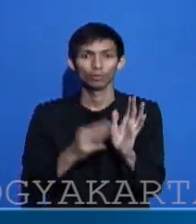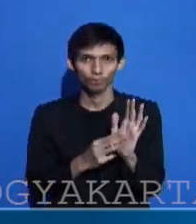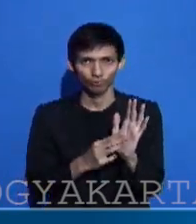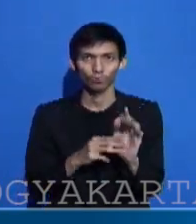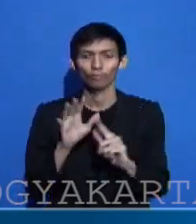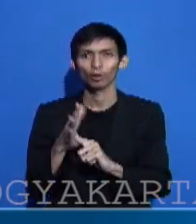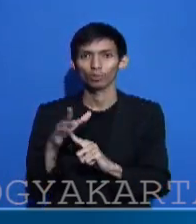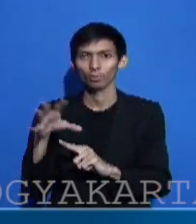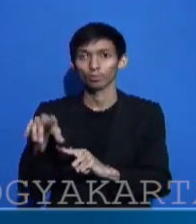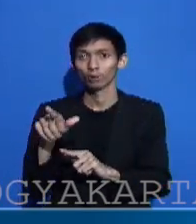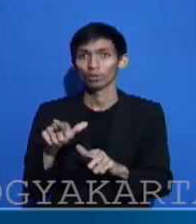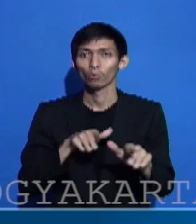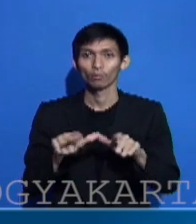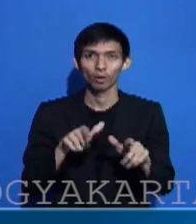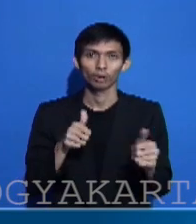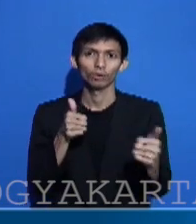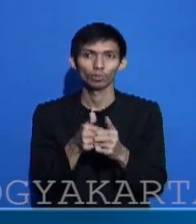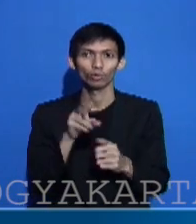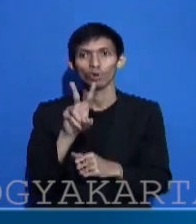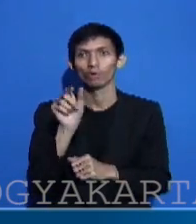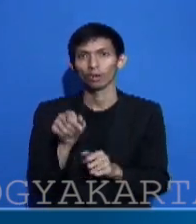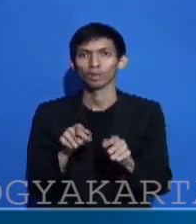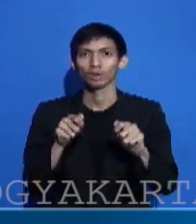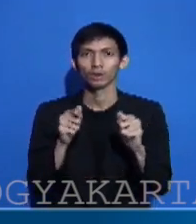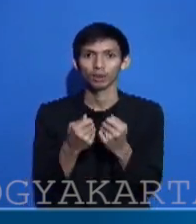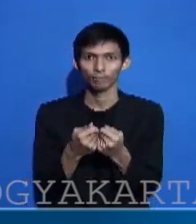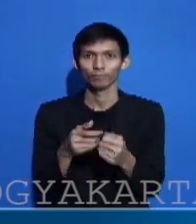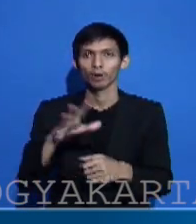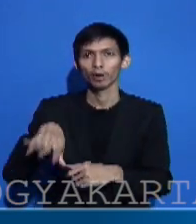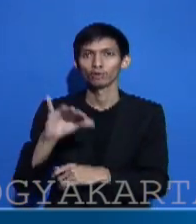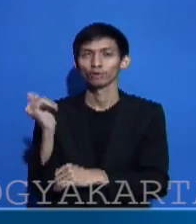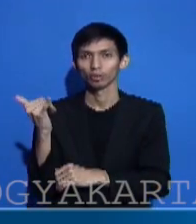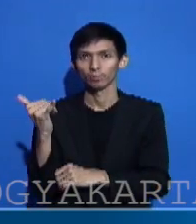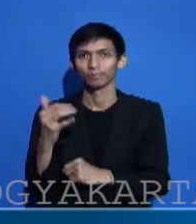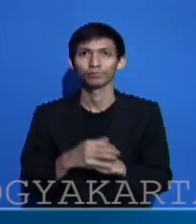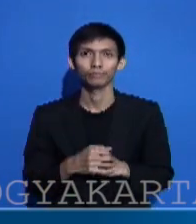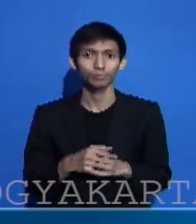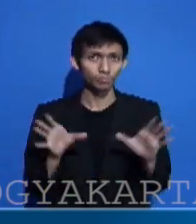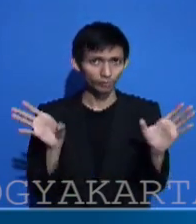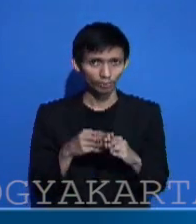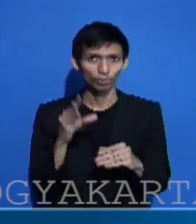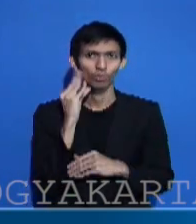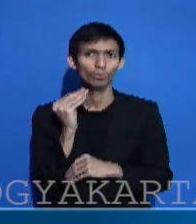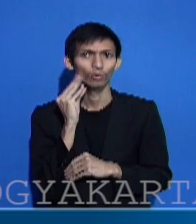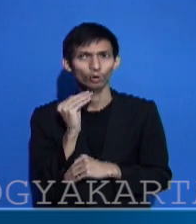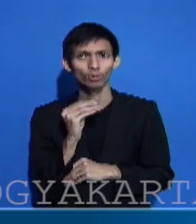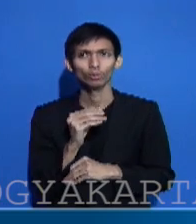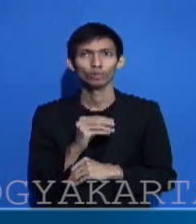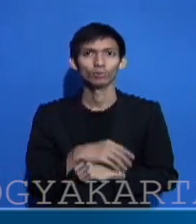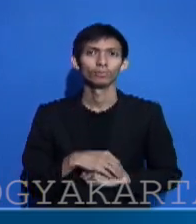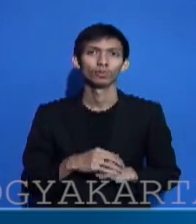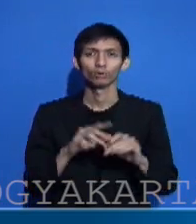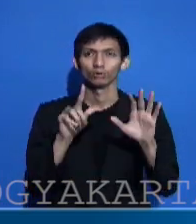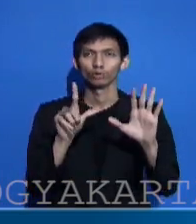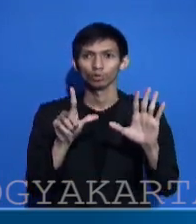Turnamen ini diikuti 27 tim dari SSB se-Daerah Istimewa Yogyakarta untuk kelompok umur 9 tahun, 10, 11, dan